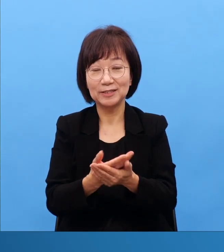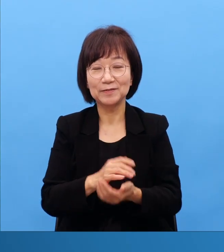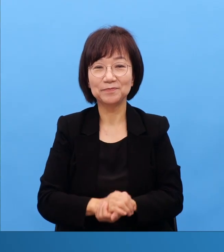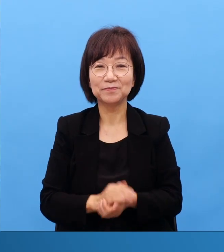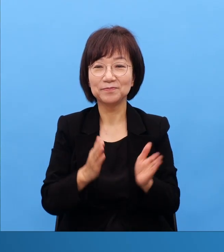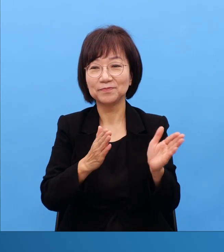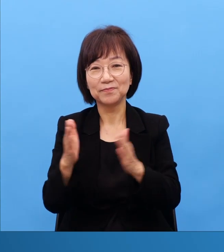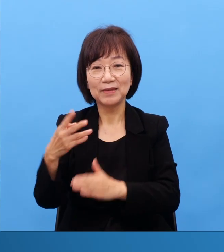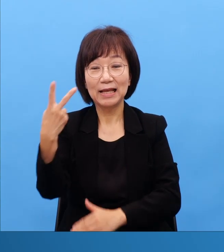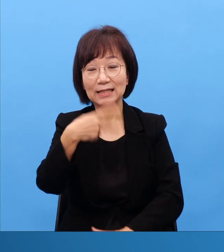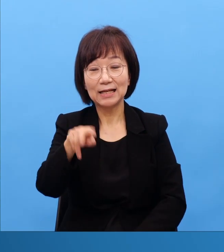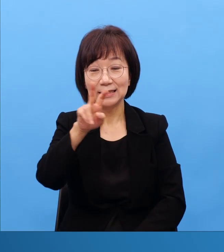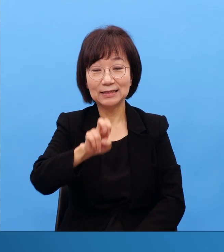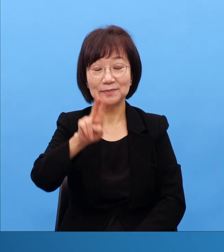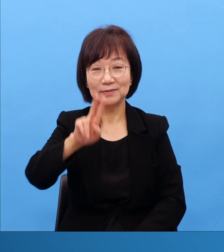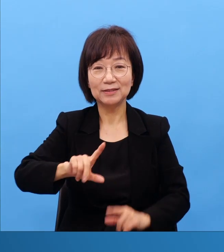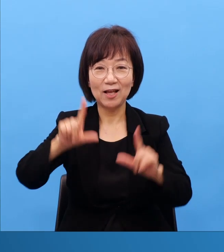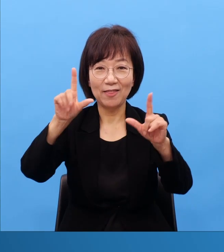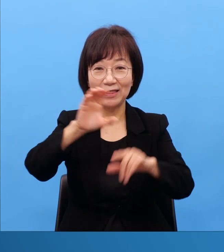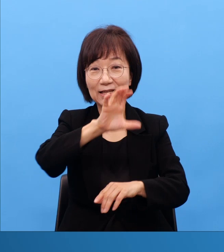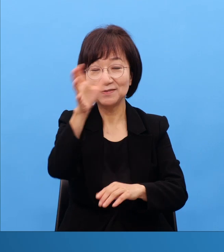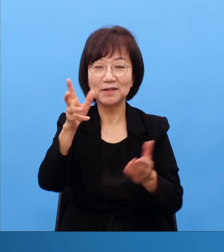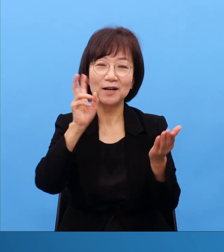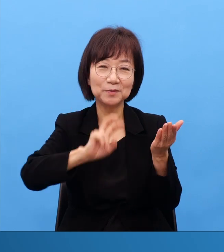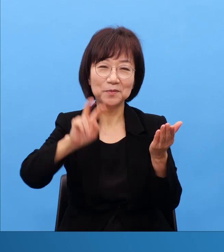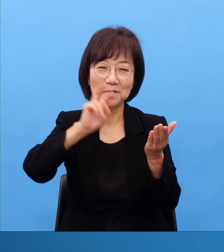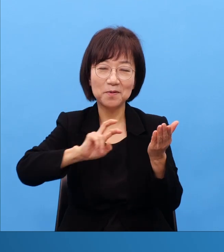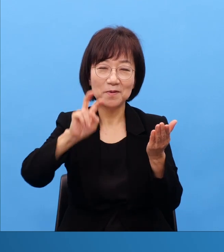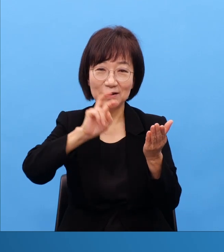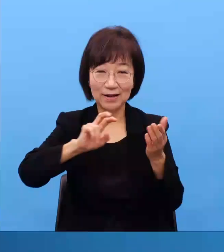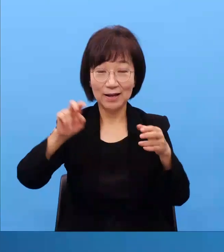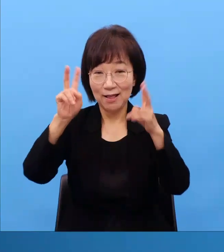2022 크리스마스 캐롤 항상 크리스마스가 발매됐습니다.